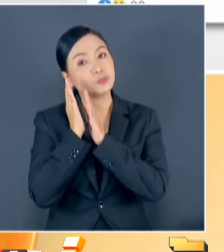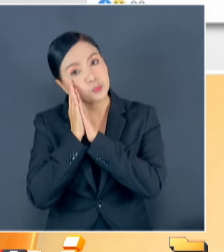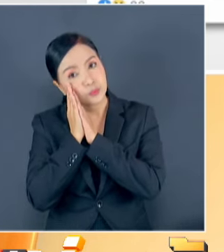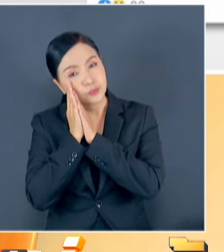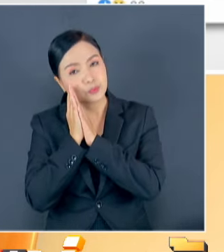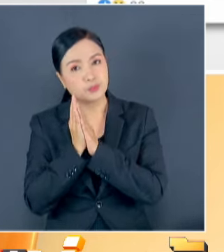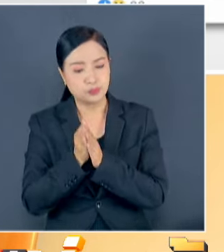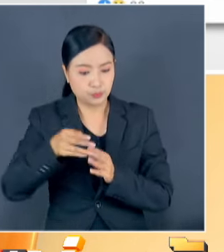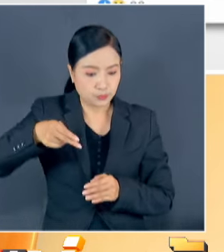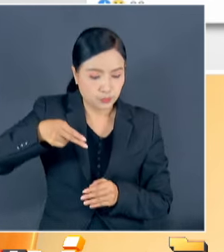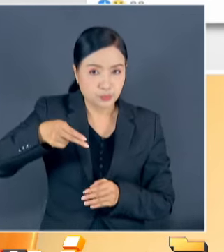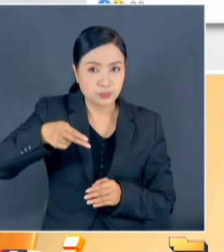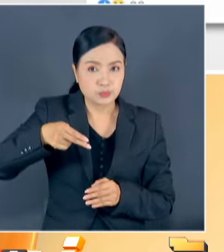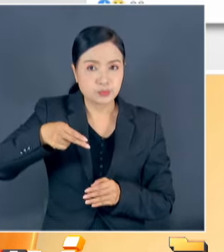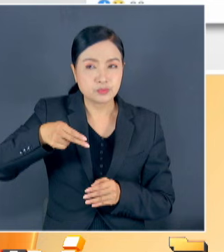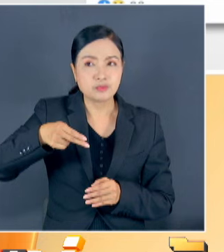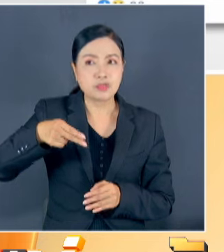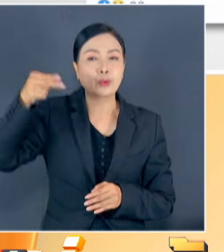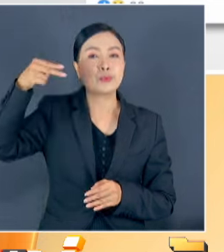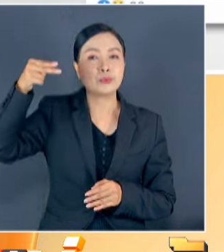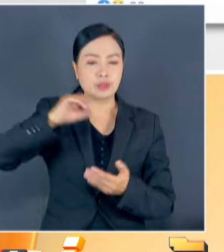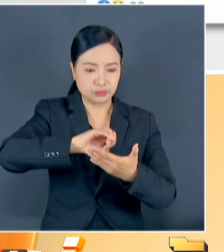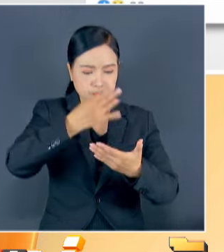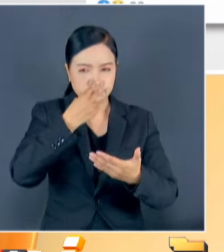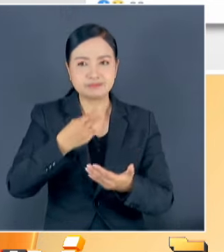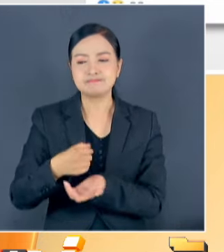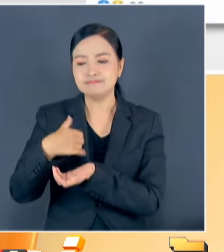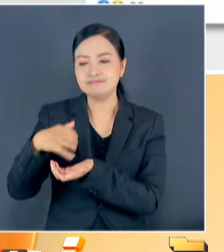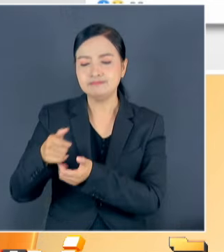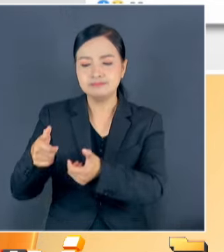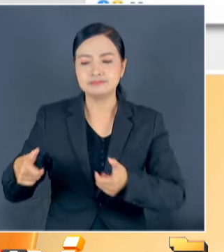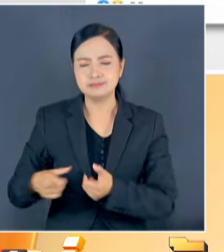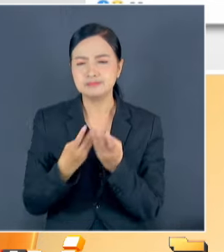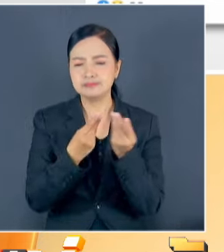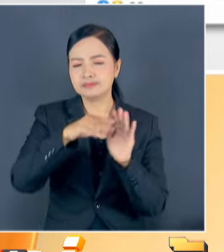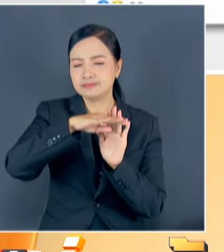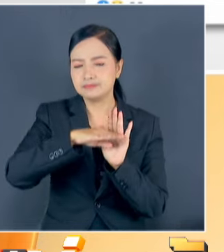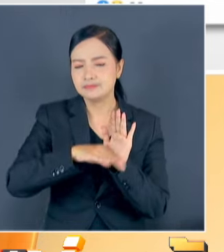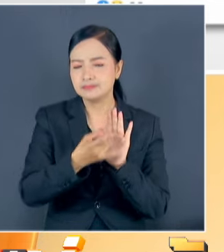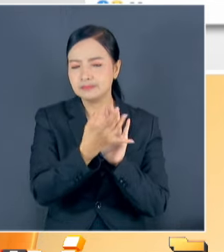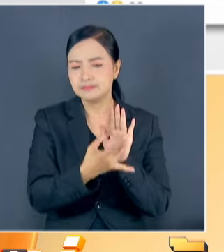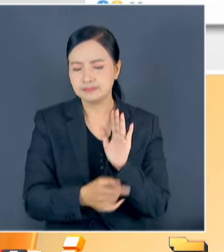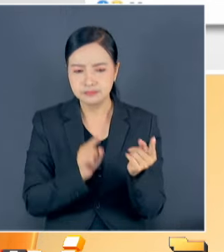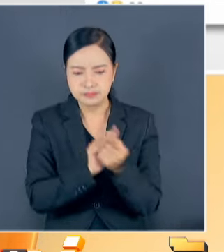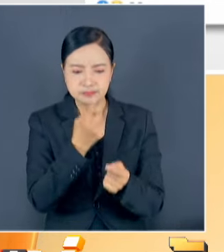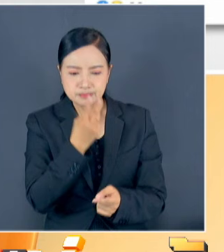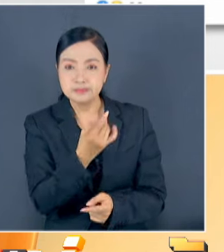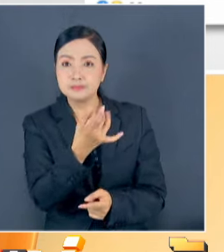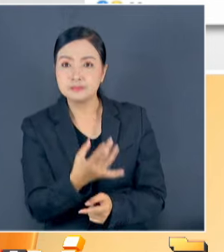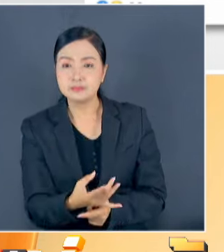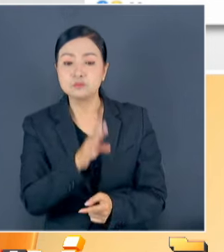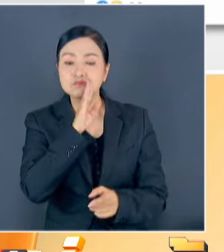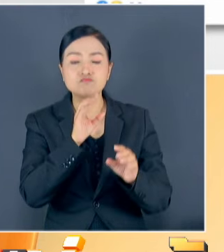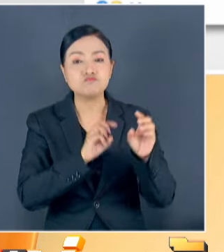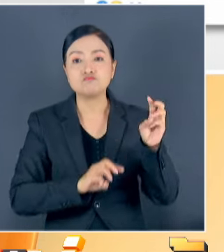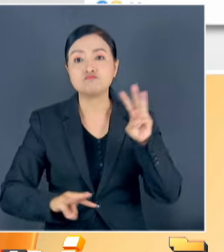นอนแล้วก็จะทำรายงานให้กับเจ้าของห้องพักนะครับระบุรายละเอียดทุกขั้นตอนเลยครับในสิ่งที่เขาพบเจ อ หากไม่มี